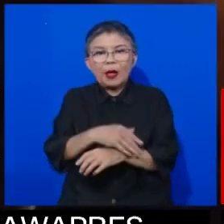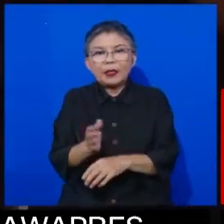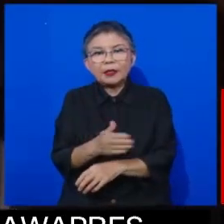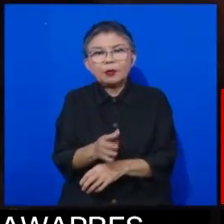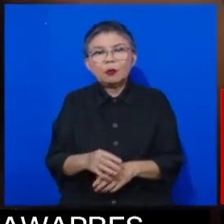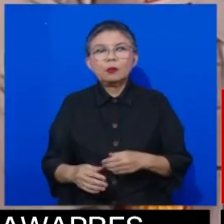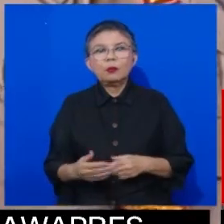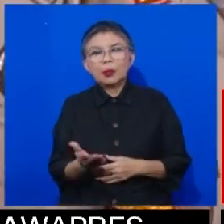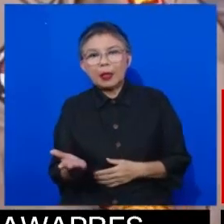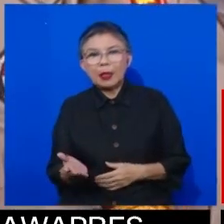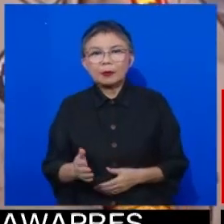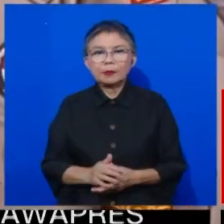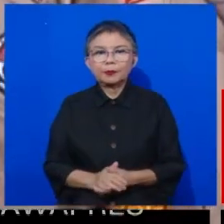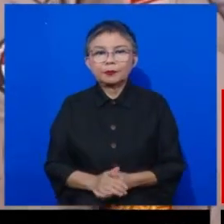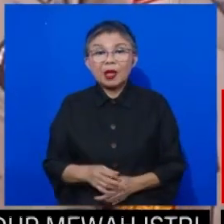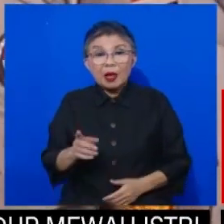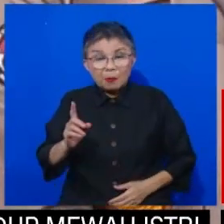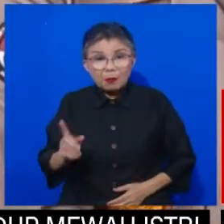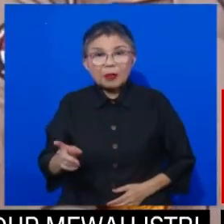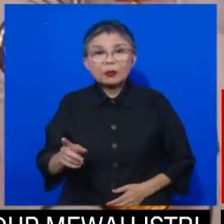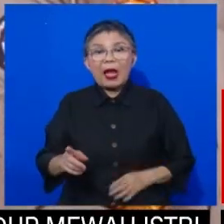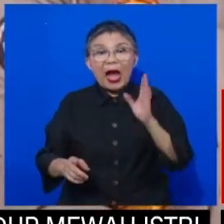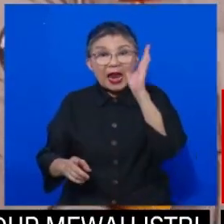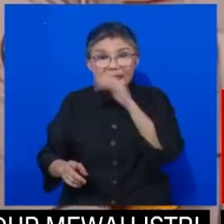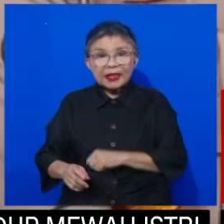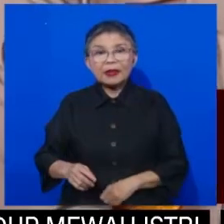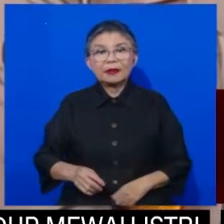ditemukan. Motif daripada